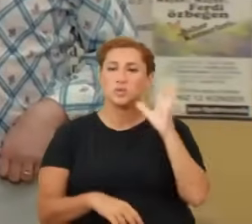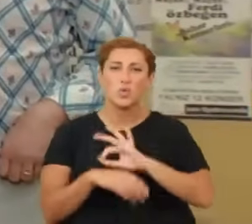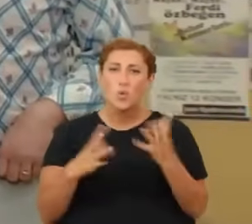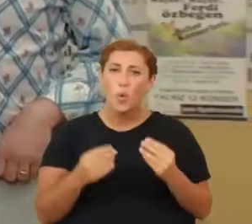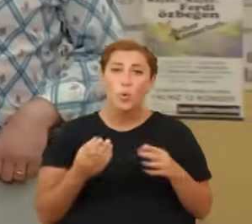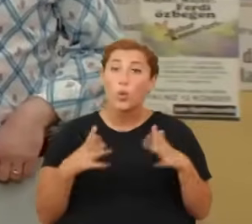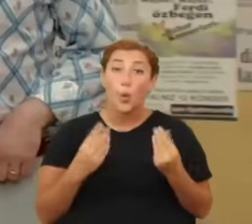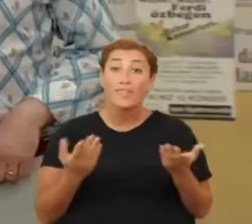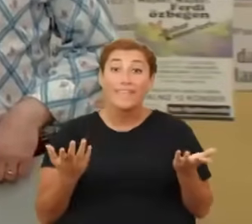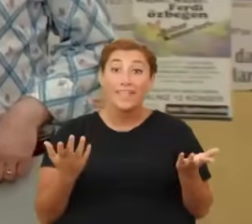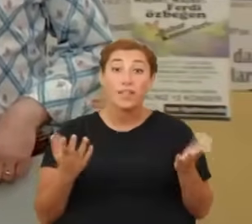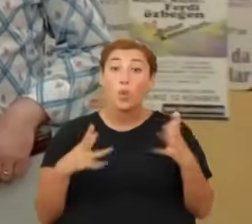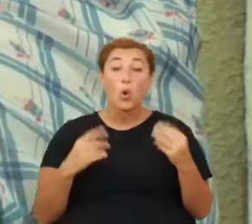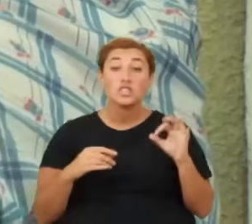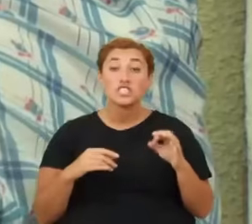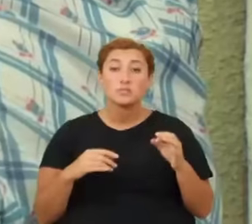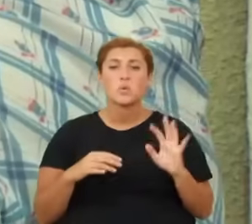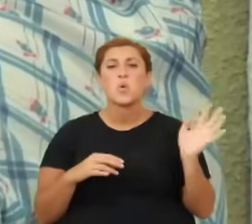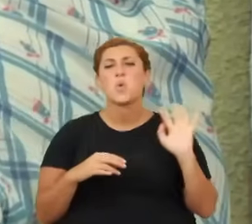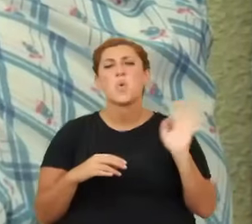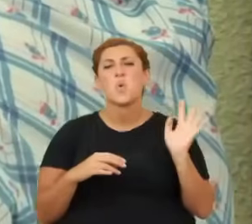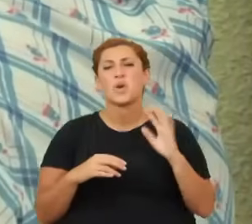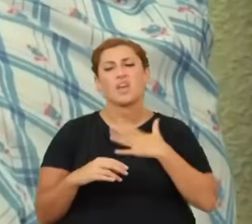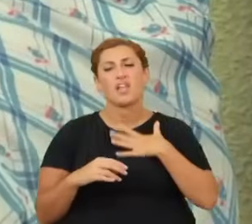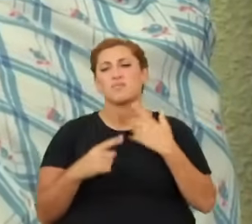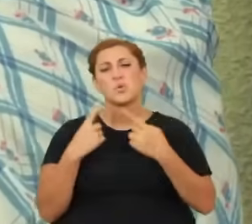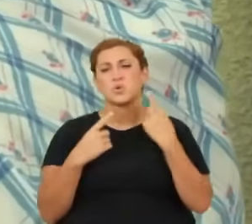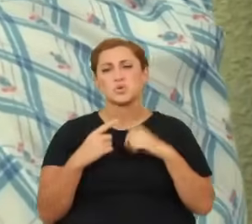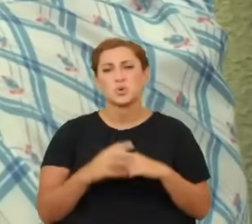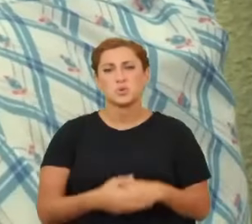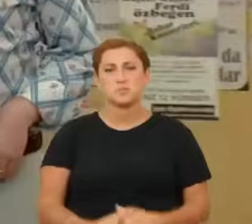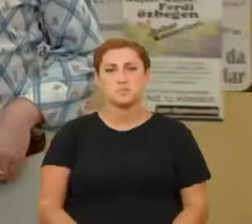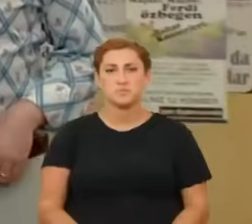Ne oldu ya? Ne oldu? Ne oldu şimdi? Ha, yok. Kendi kendime.